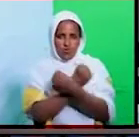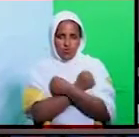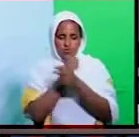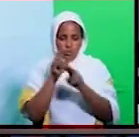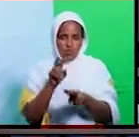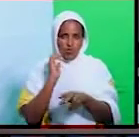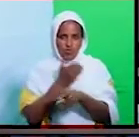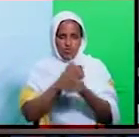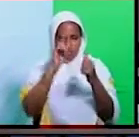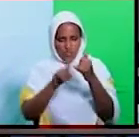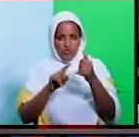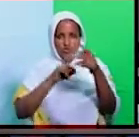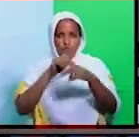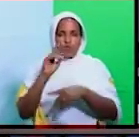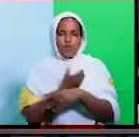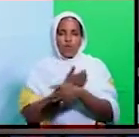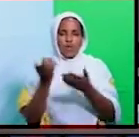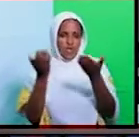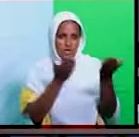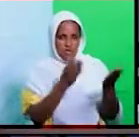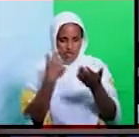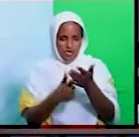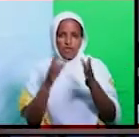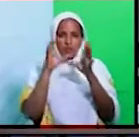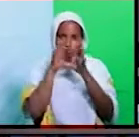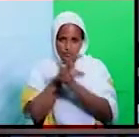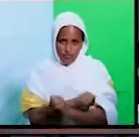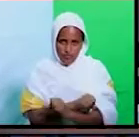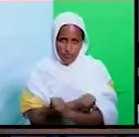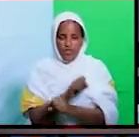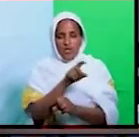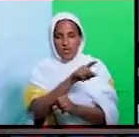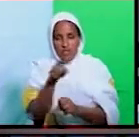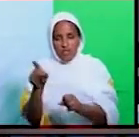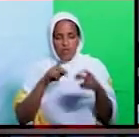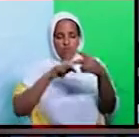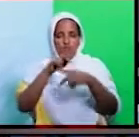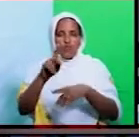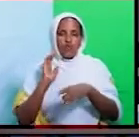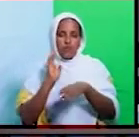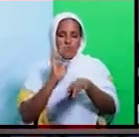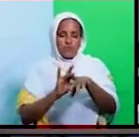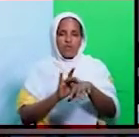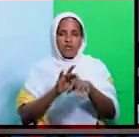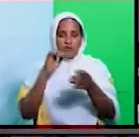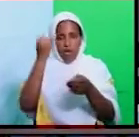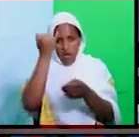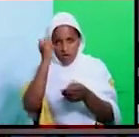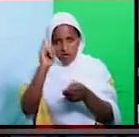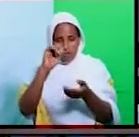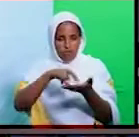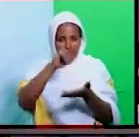ለእያንዳንዳችን የሚጠቅም ነው። ኢየሩሳሌም የተባለ ራሳችን ነው። ራሳችንን እናሳምን፣ ራሳችንን ከእግዚአብሔር ጋር እናኑር። ከዛ ደግሞ ይሁዳ